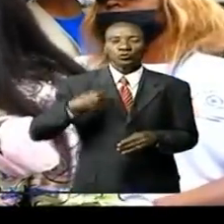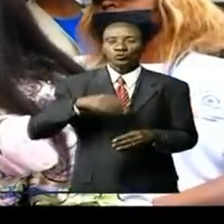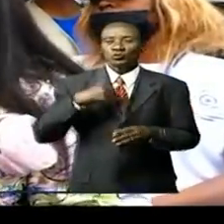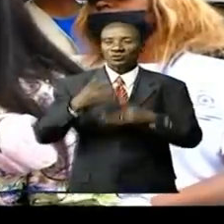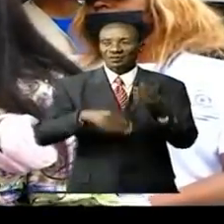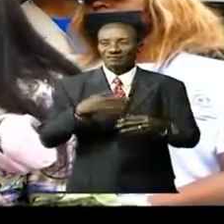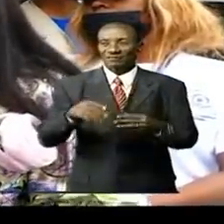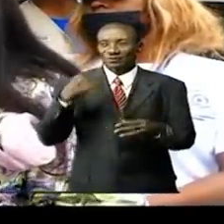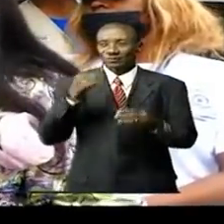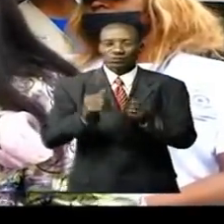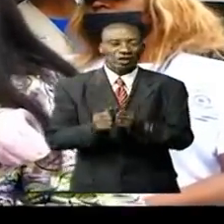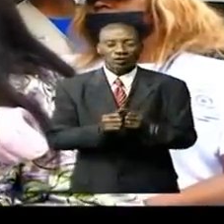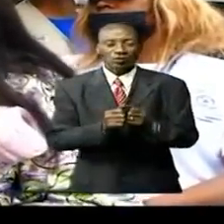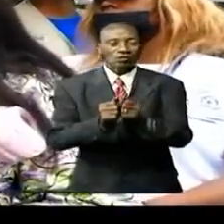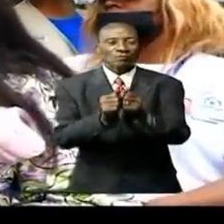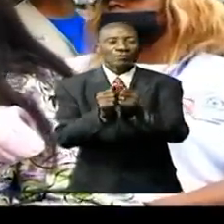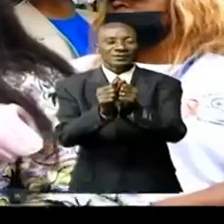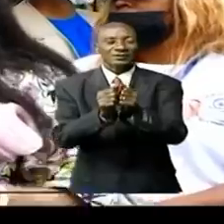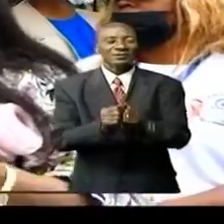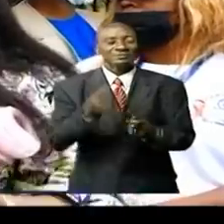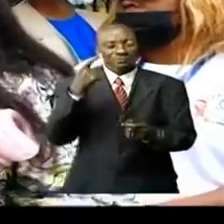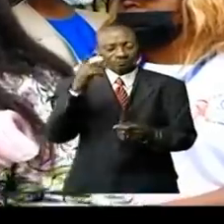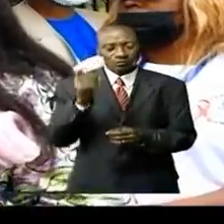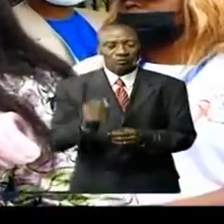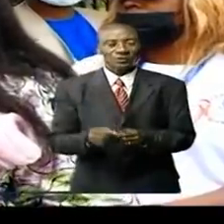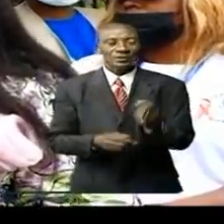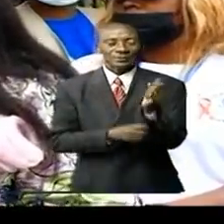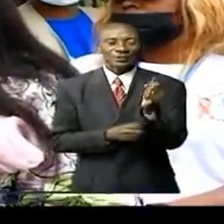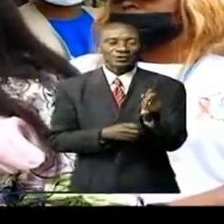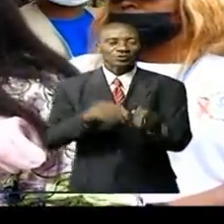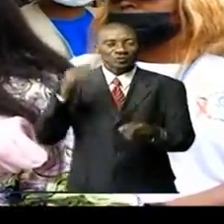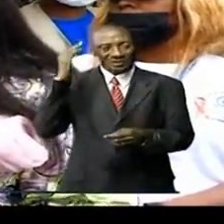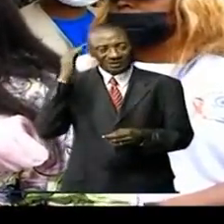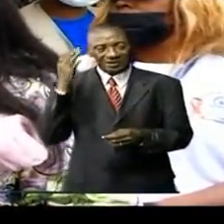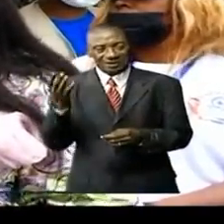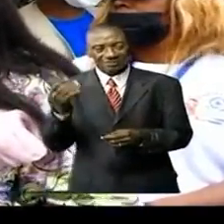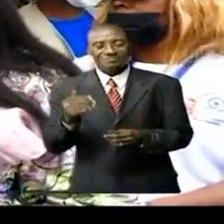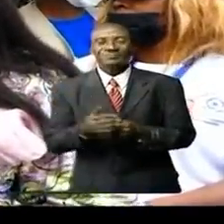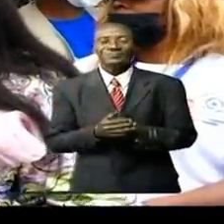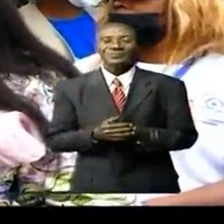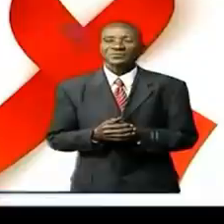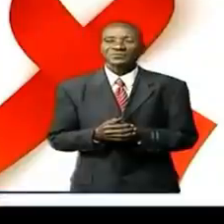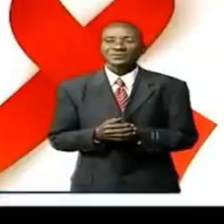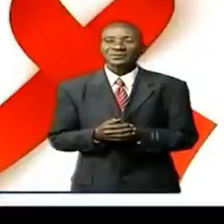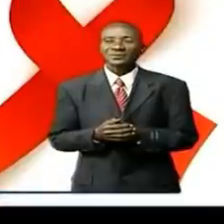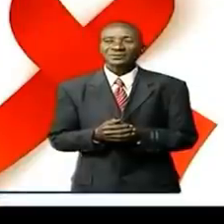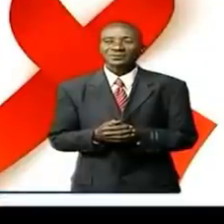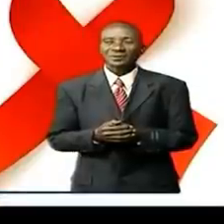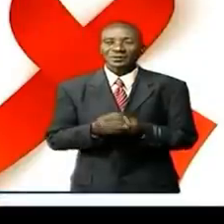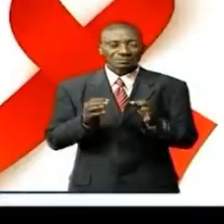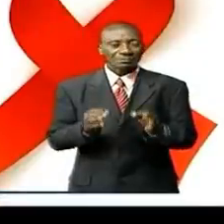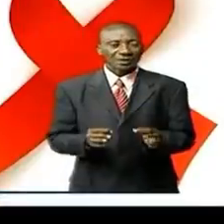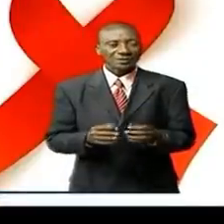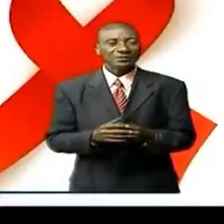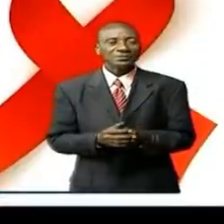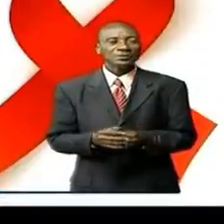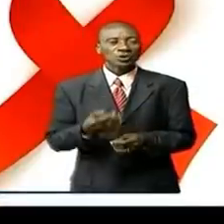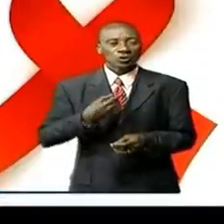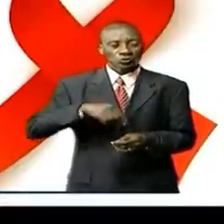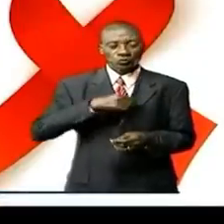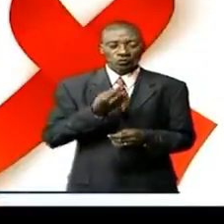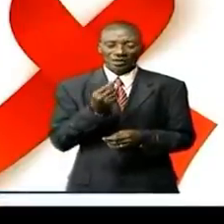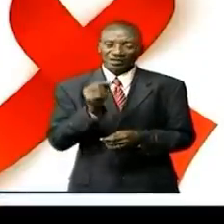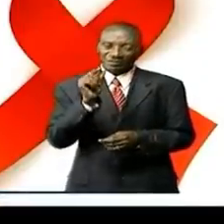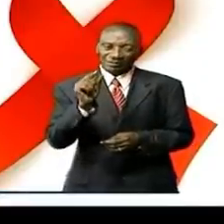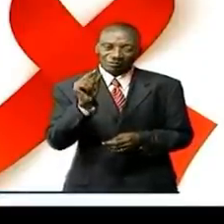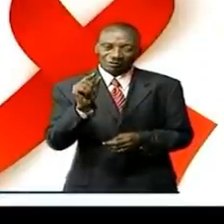psychosocial des victimes et survivants des violences, et l'accompagnement juridique et judiciaire, mais nous avons peu de ressources pendant que